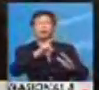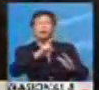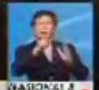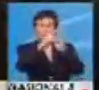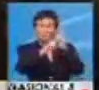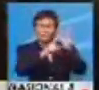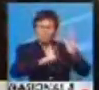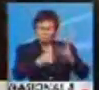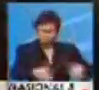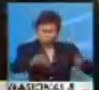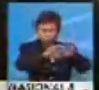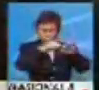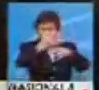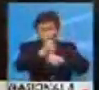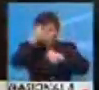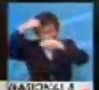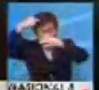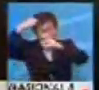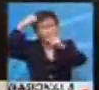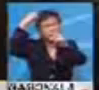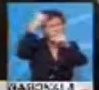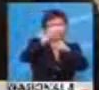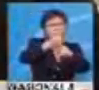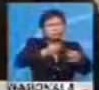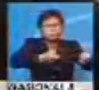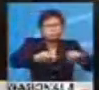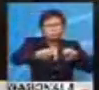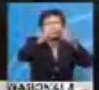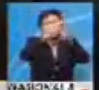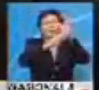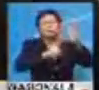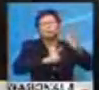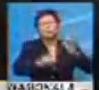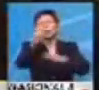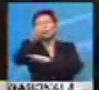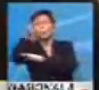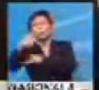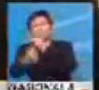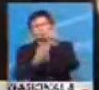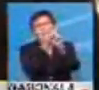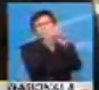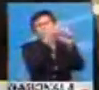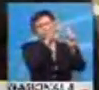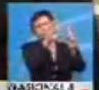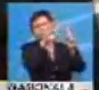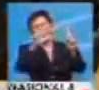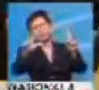penting untuk mencapai objektif undang-undang Islam wilayah 1993